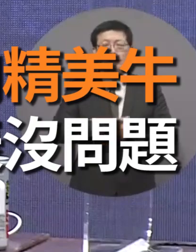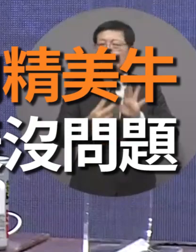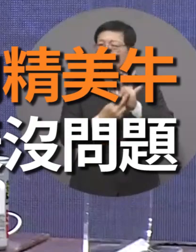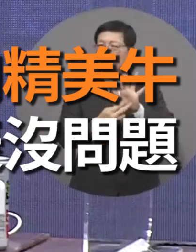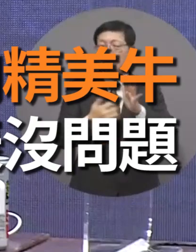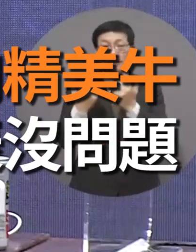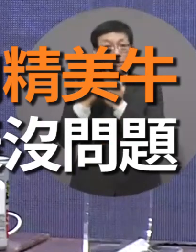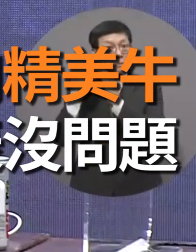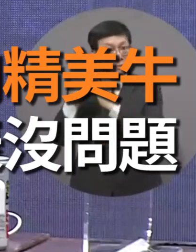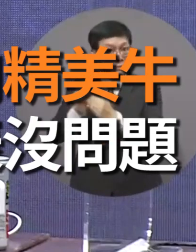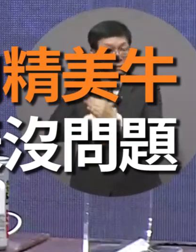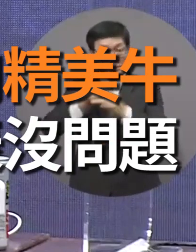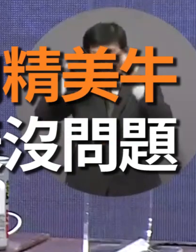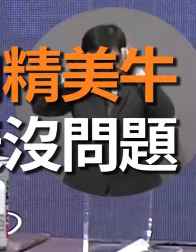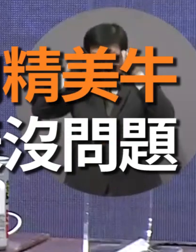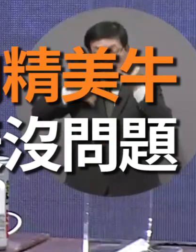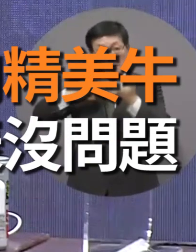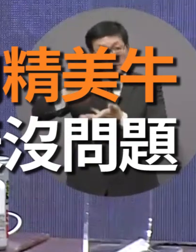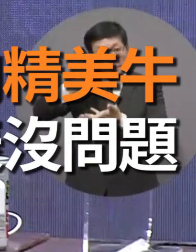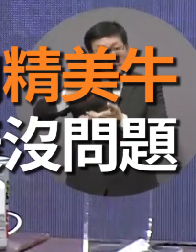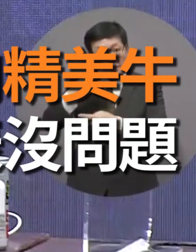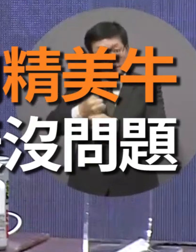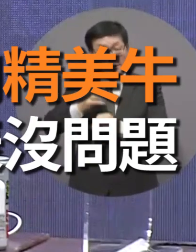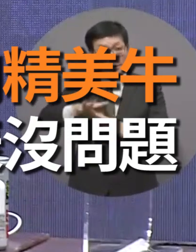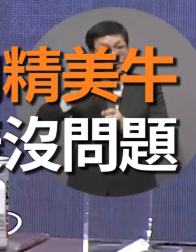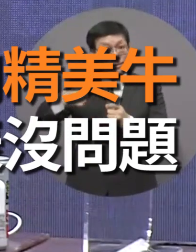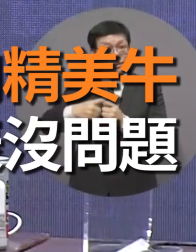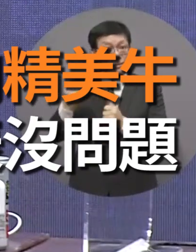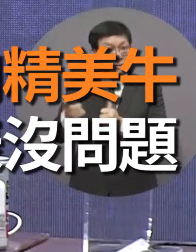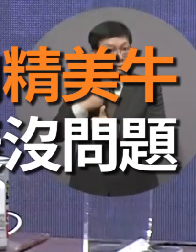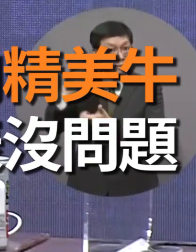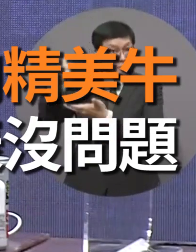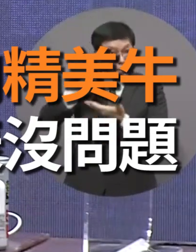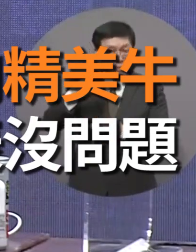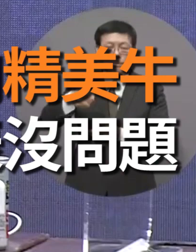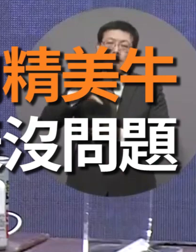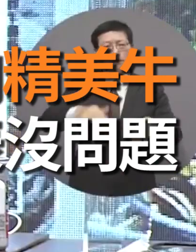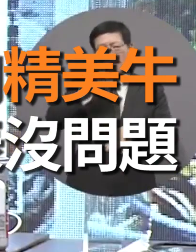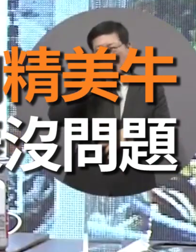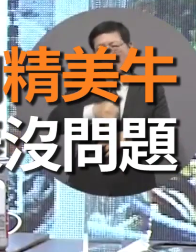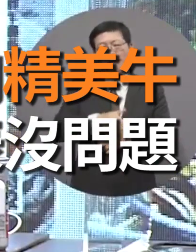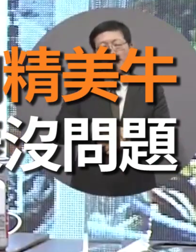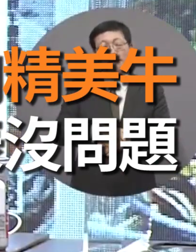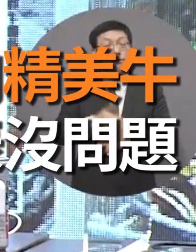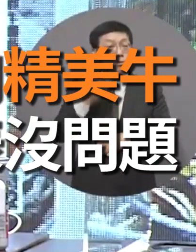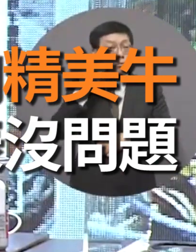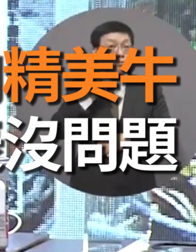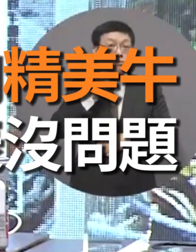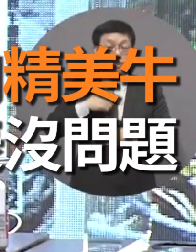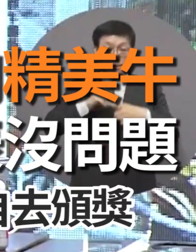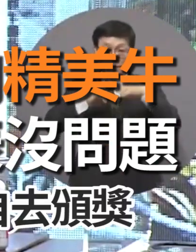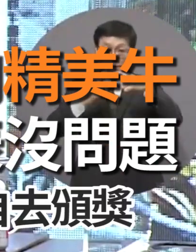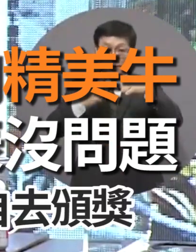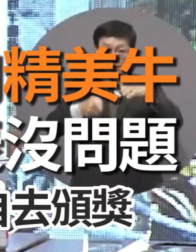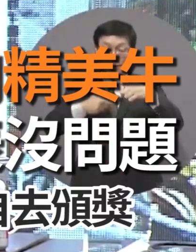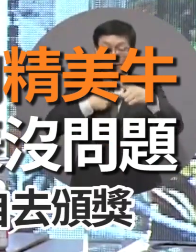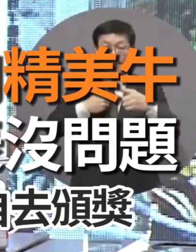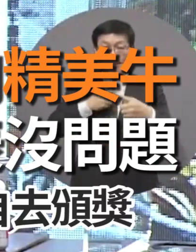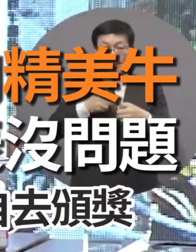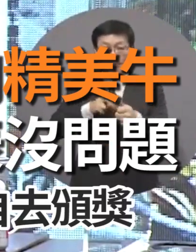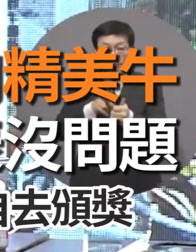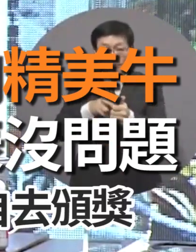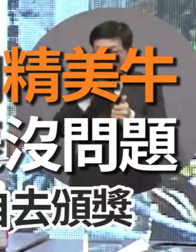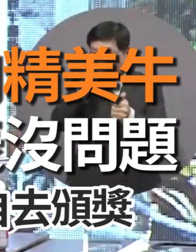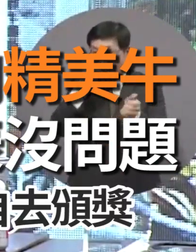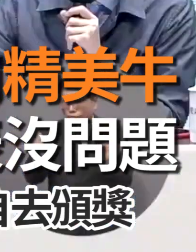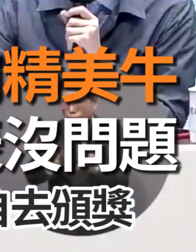台北市办的牛肉面节哦，今年冠军用的就是莱克多巴胺的美牛。如果莱克多巴胺有问题，我相信台北市也不会